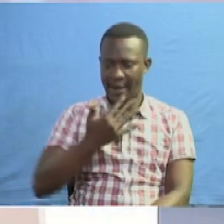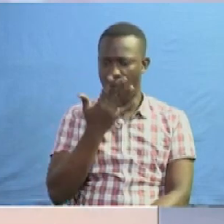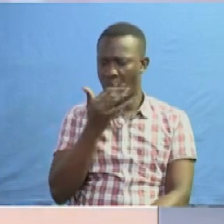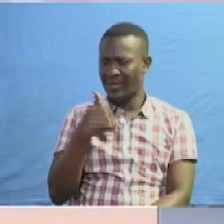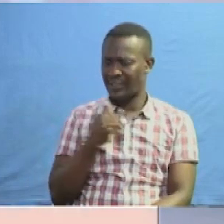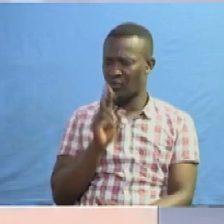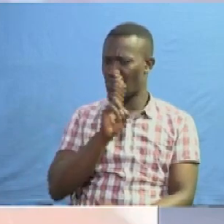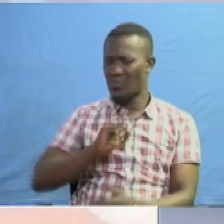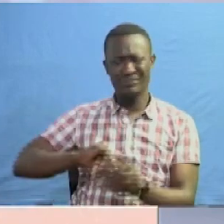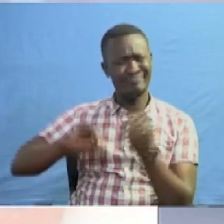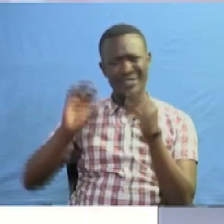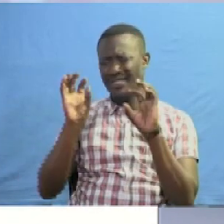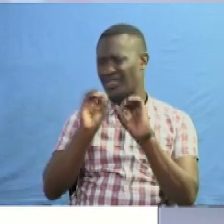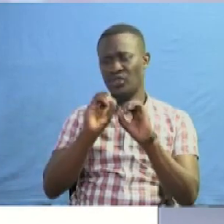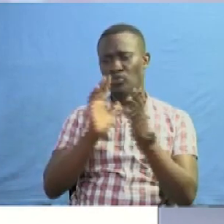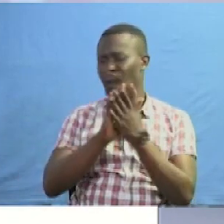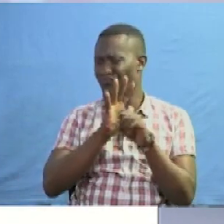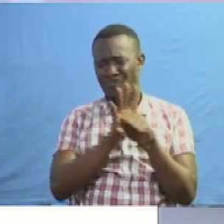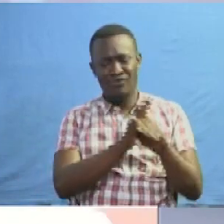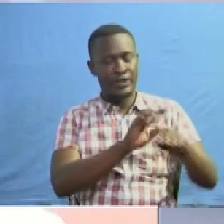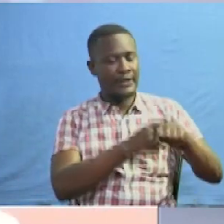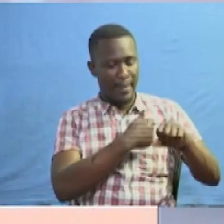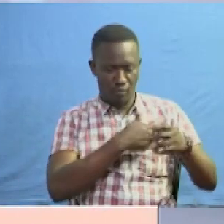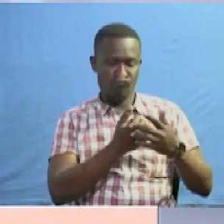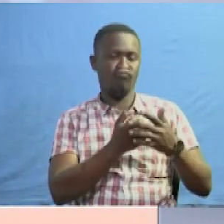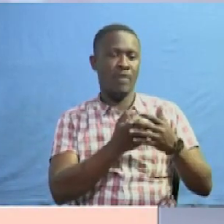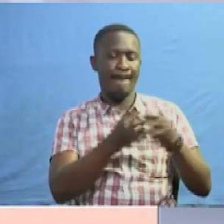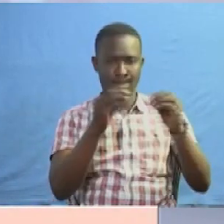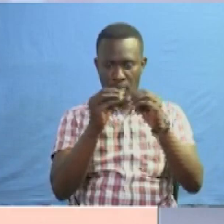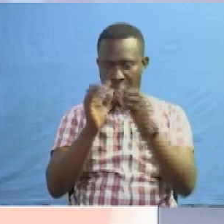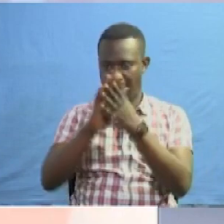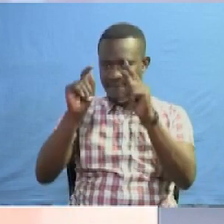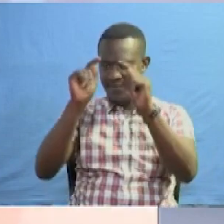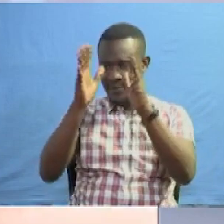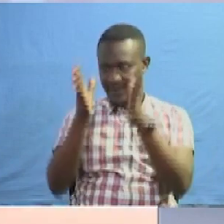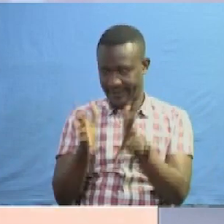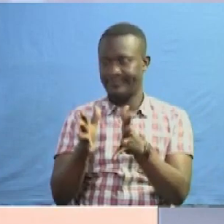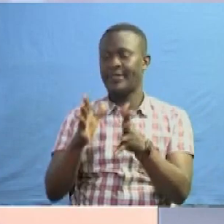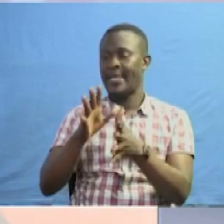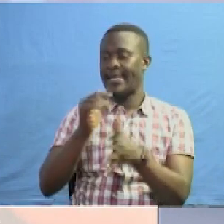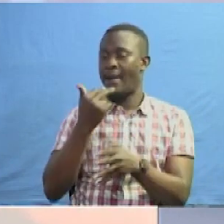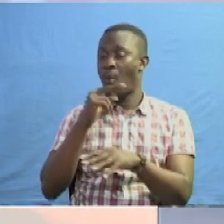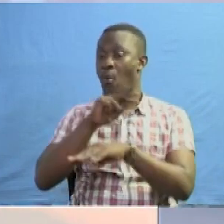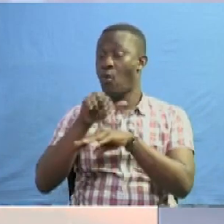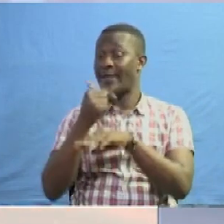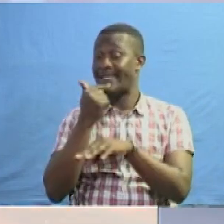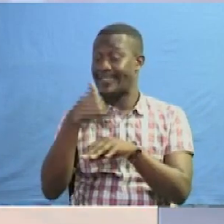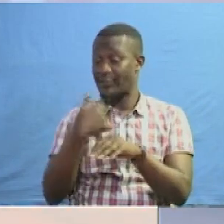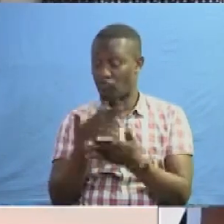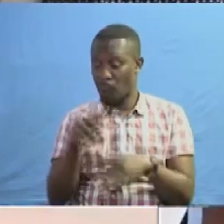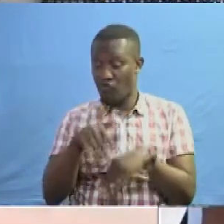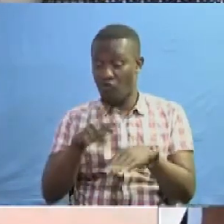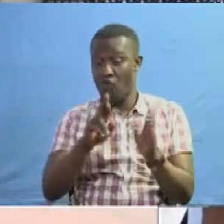takiwa kutotumia nguvu zaidi wakati wanapokabiliana na wananchi, huku wananchi wakihimizwa kufuata